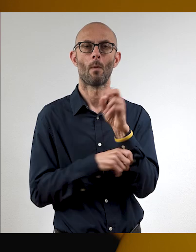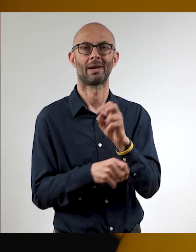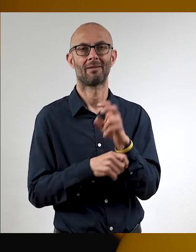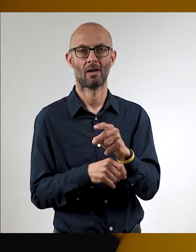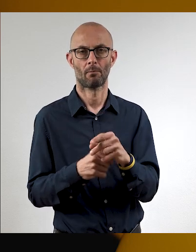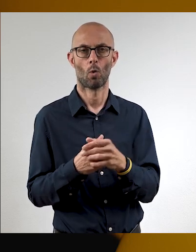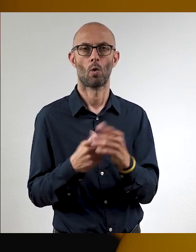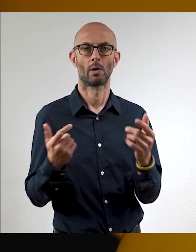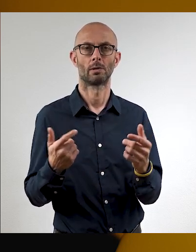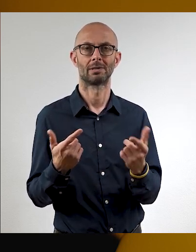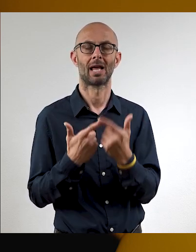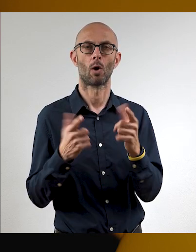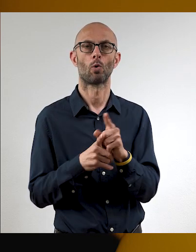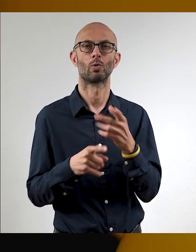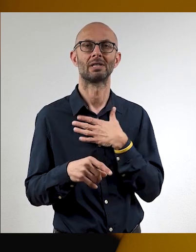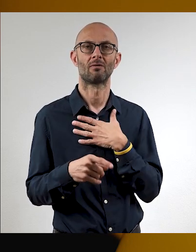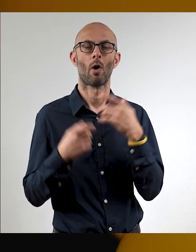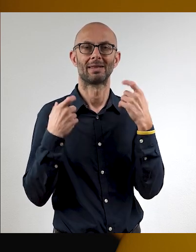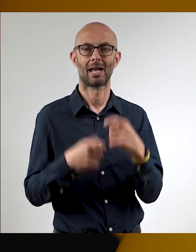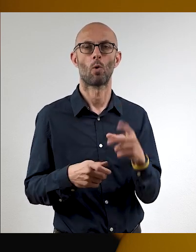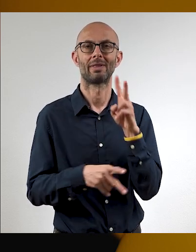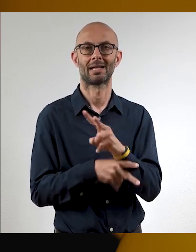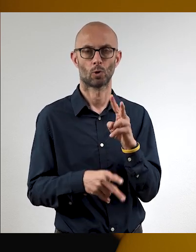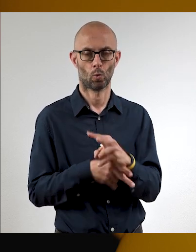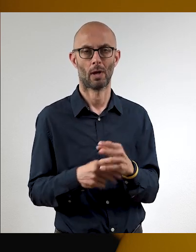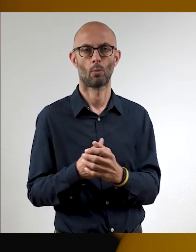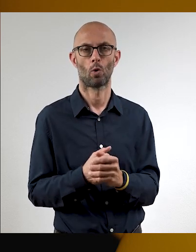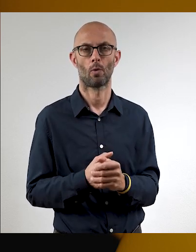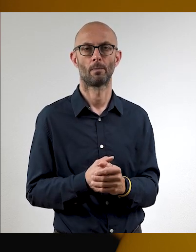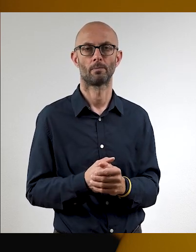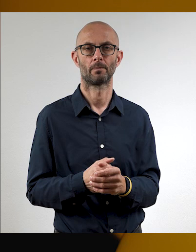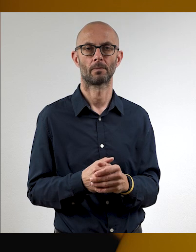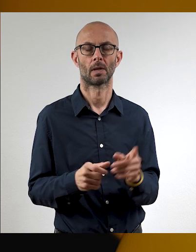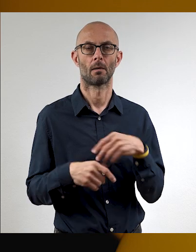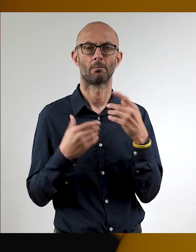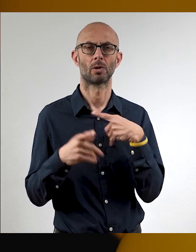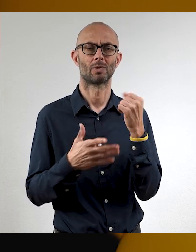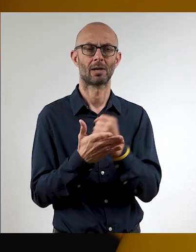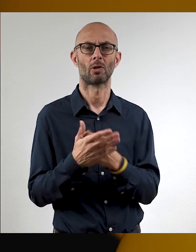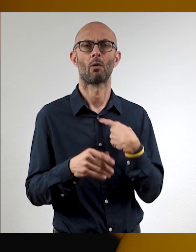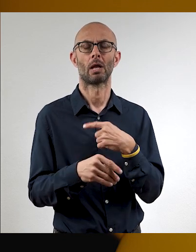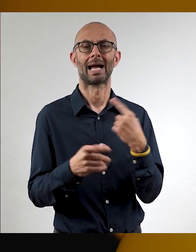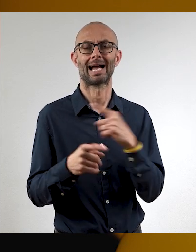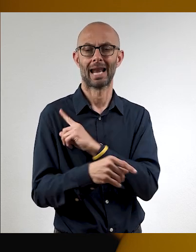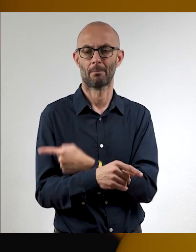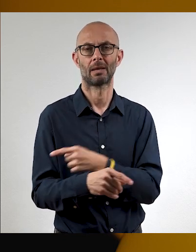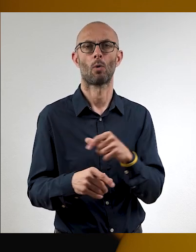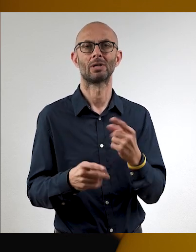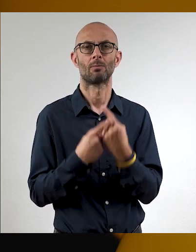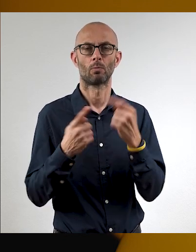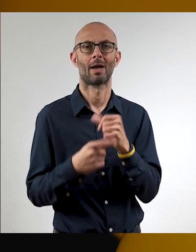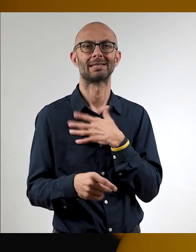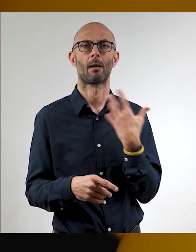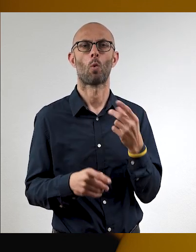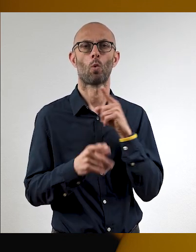vplivamo, da lahko tudi svoje telo nadzorujemo. Ne? Ko zagotavljamo, ko krepimo, spodbujamo samo